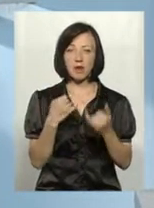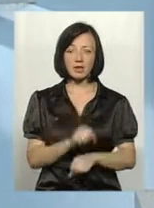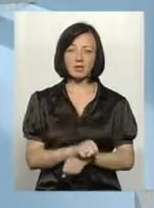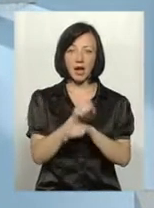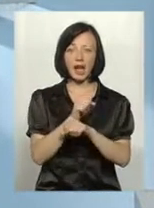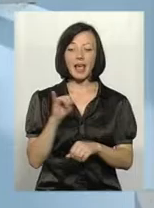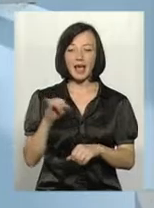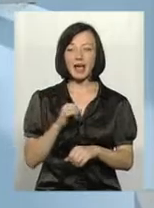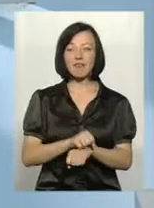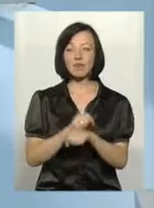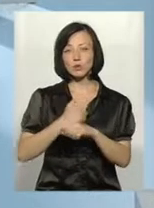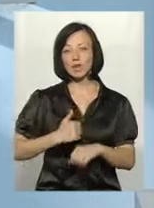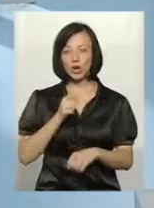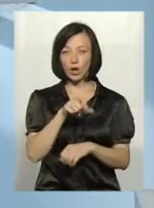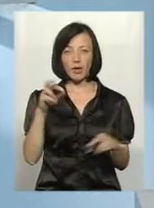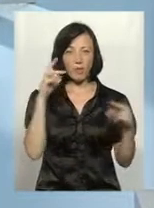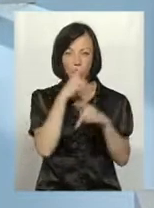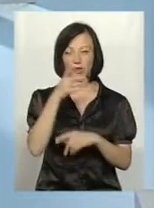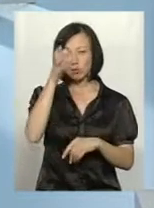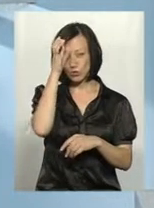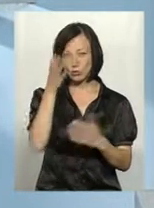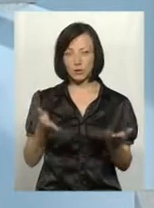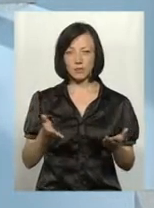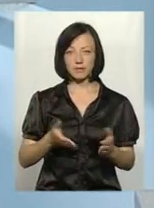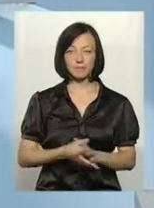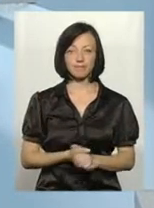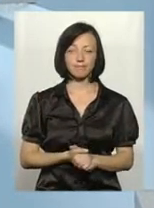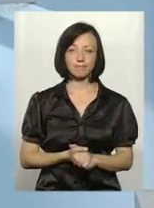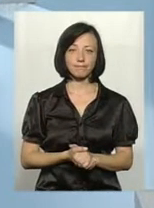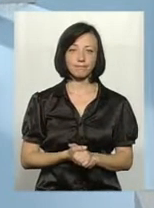революції гідності, що люди, в принципі, не помиляються, вони розуміють.